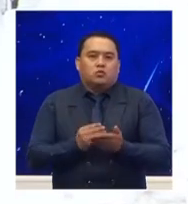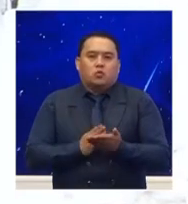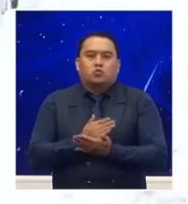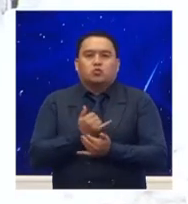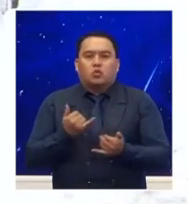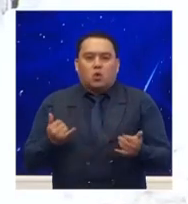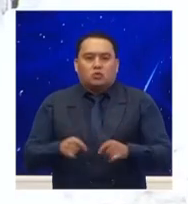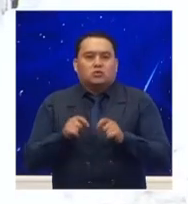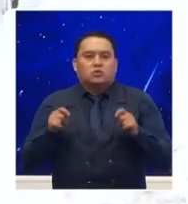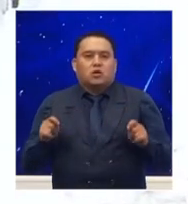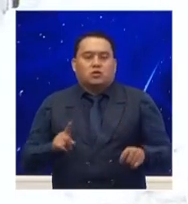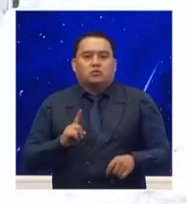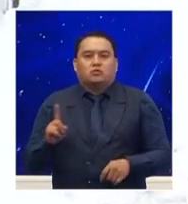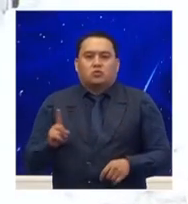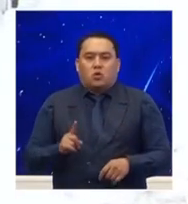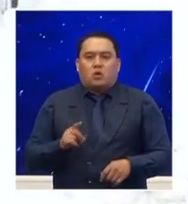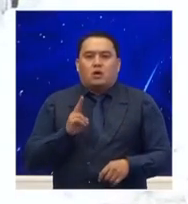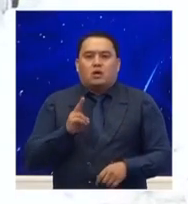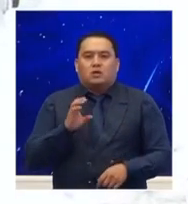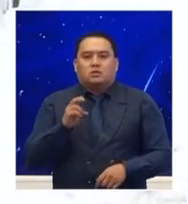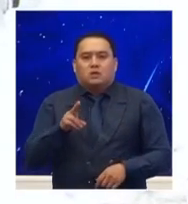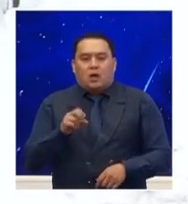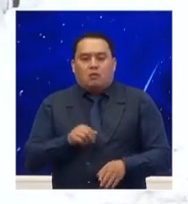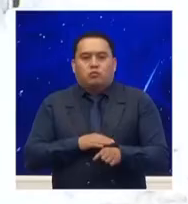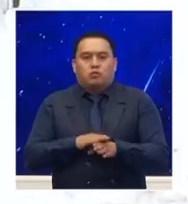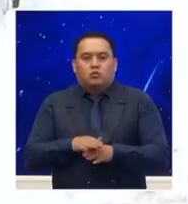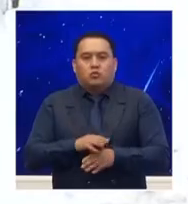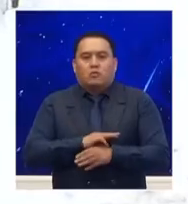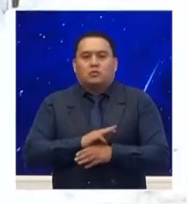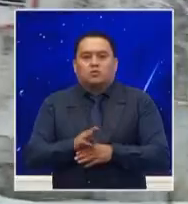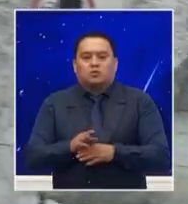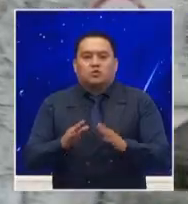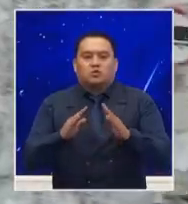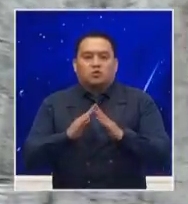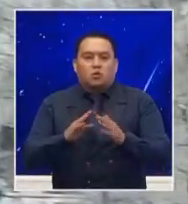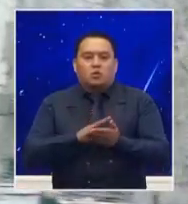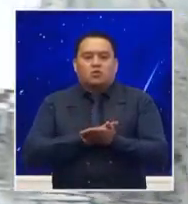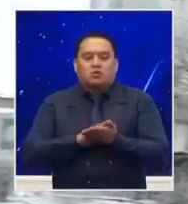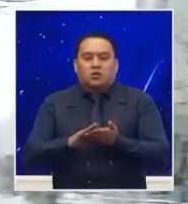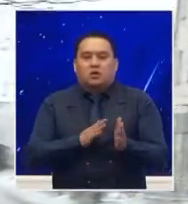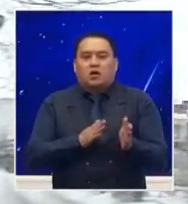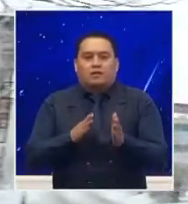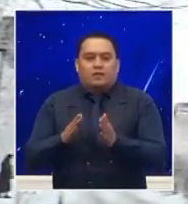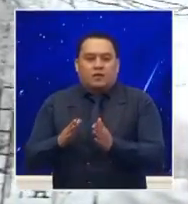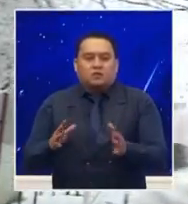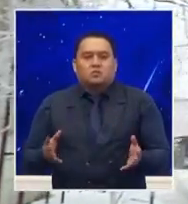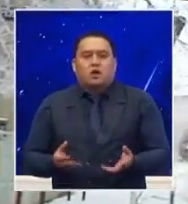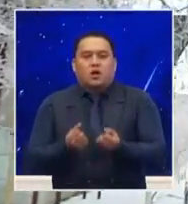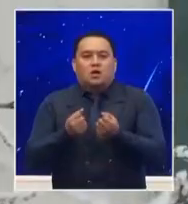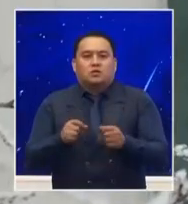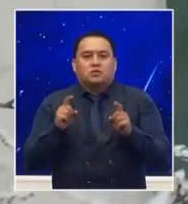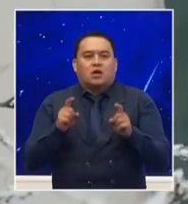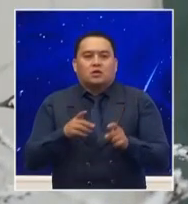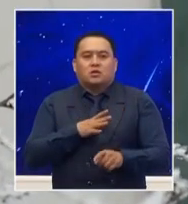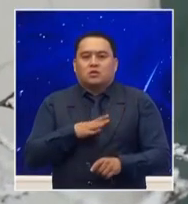КСК, создавая тем самым для членов кооператива трудности в полноценном содержании дома. Как заверяют сотрудники ДЧС, в городе не